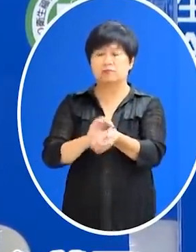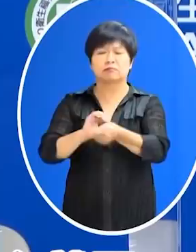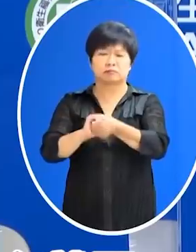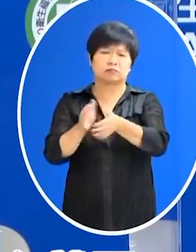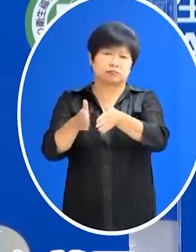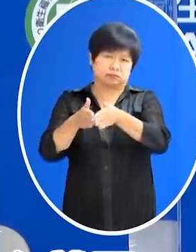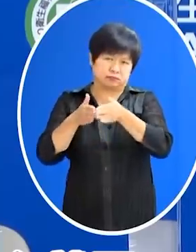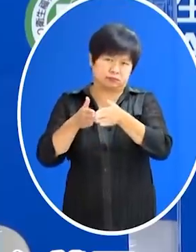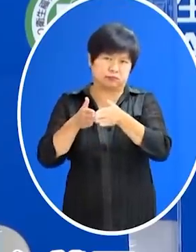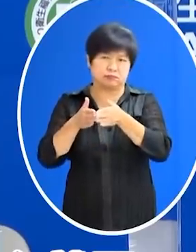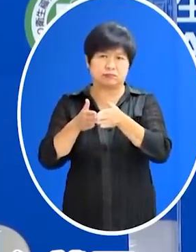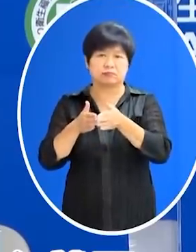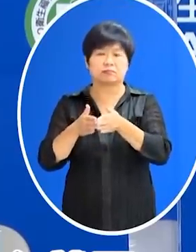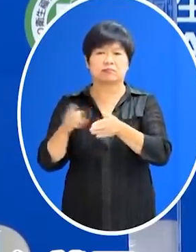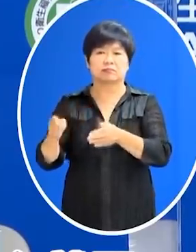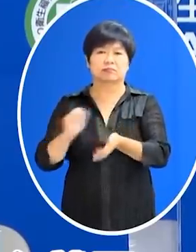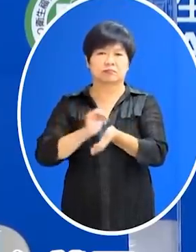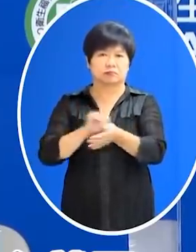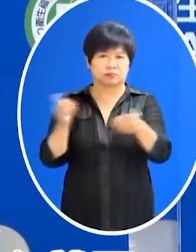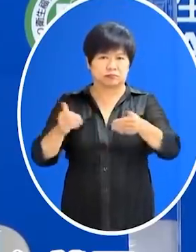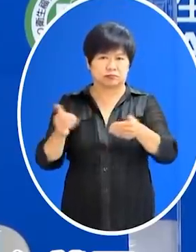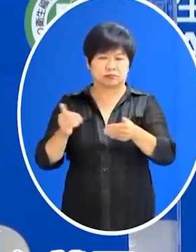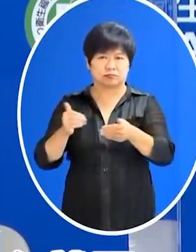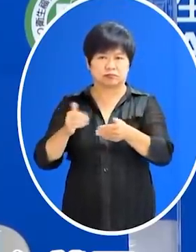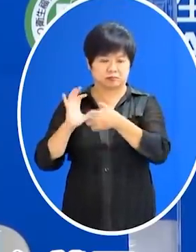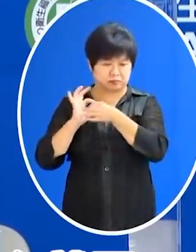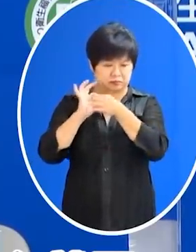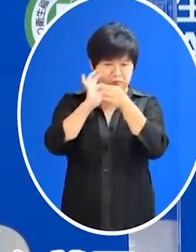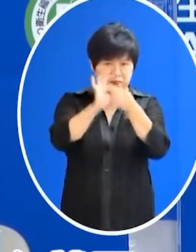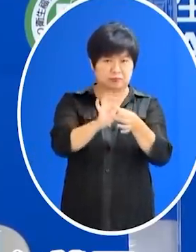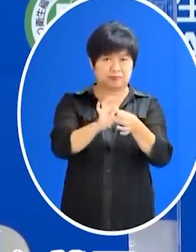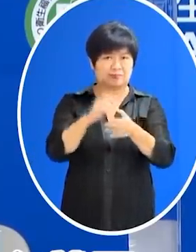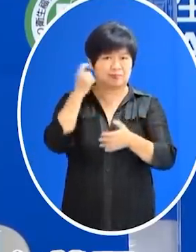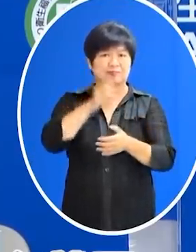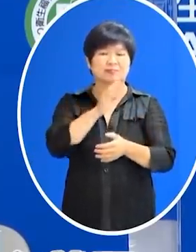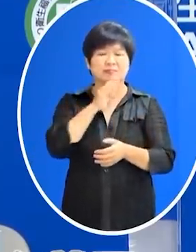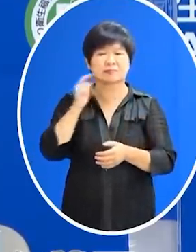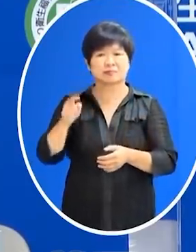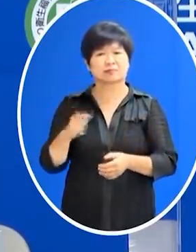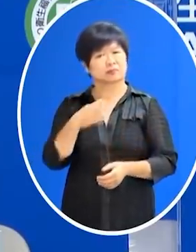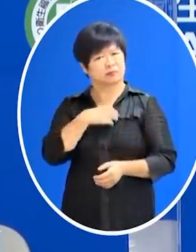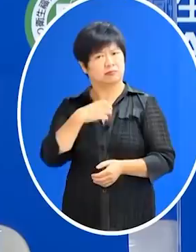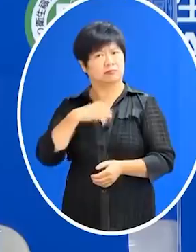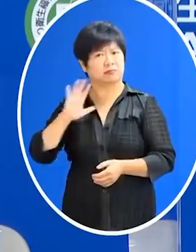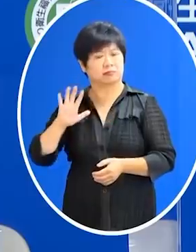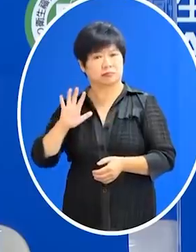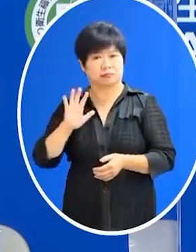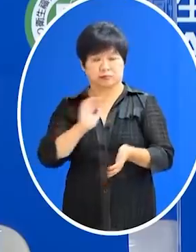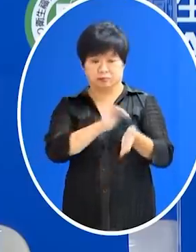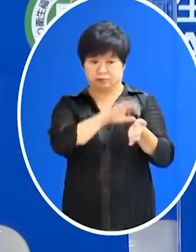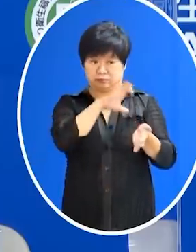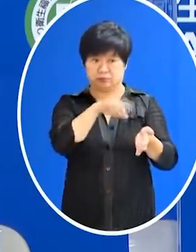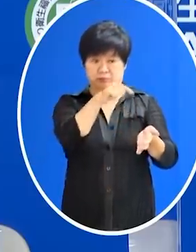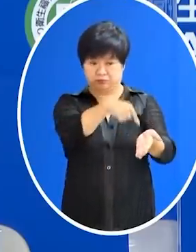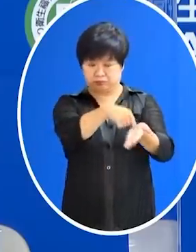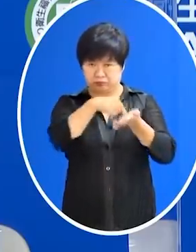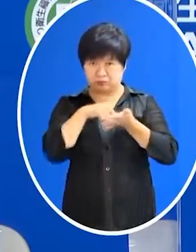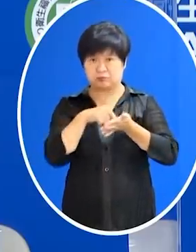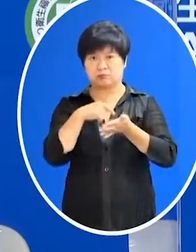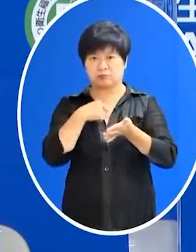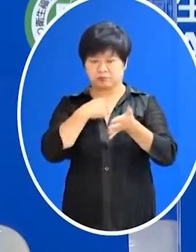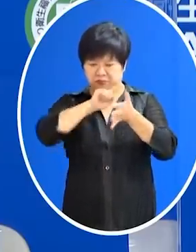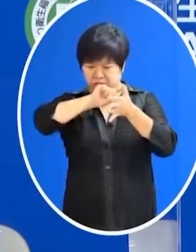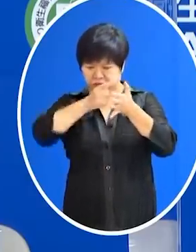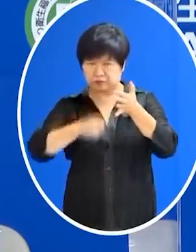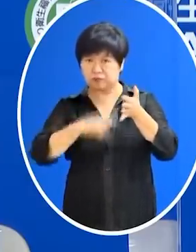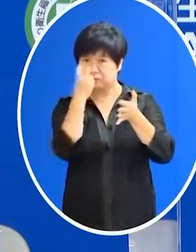性，那我们整个疗程的延续性还有相关的风险，那由医院来提出，那我们逐案的